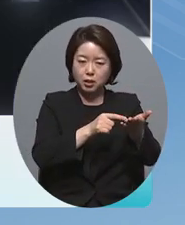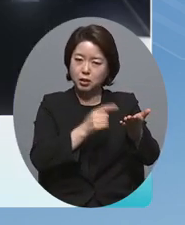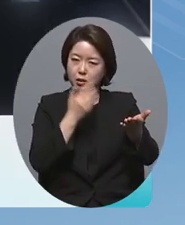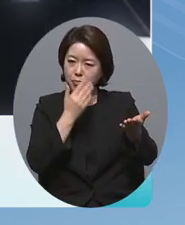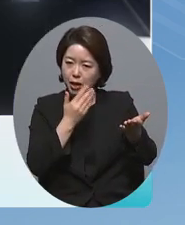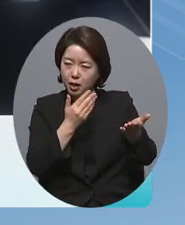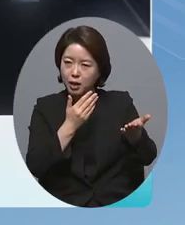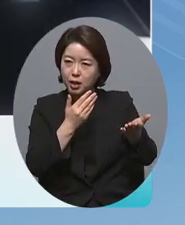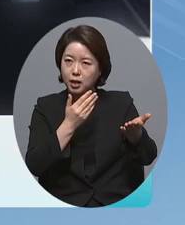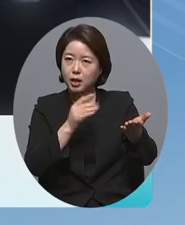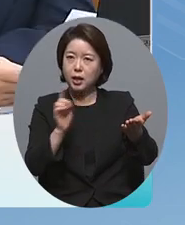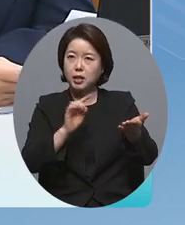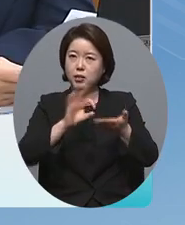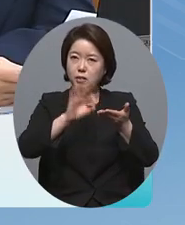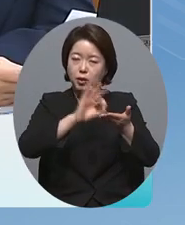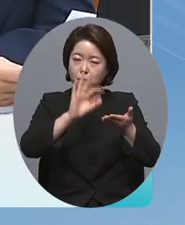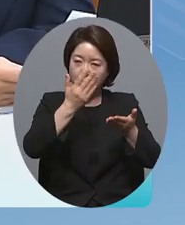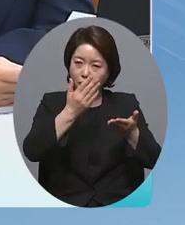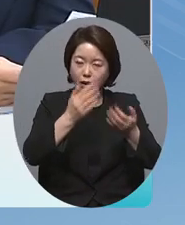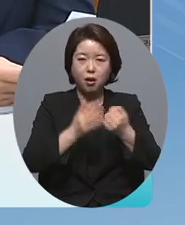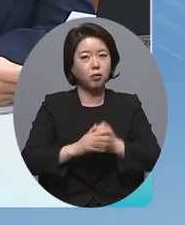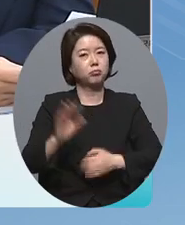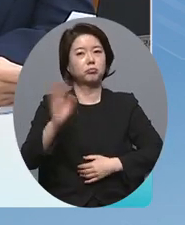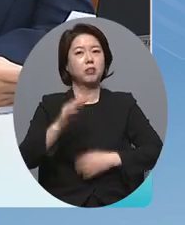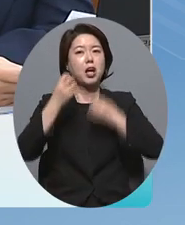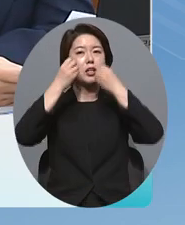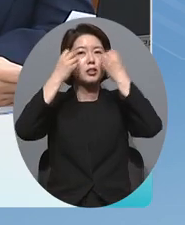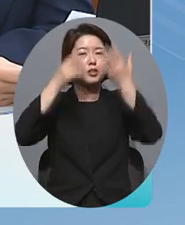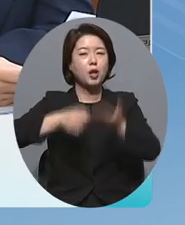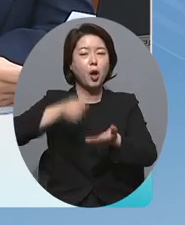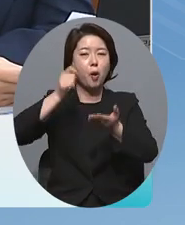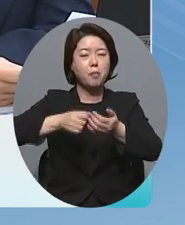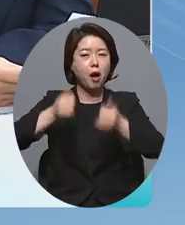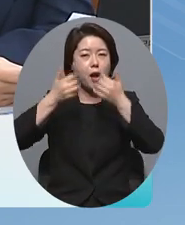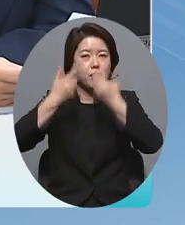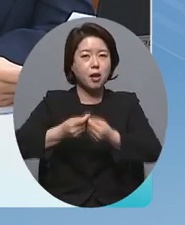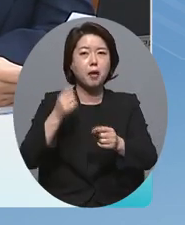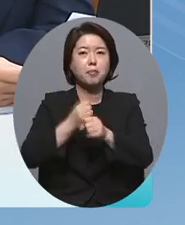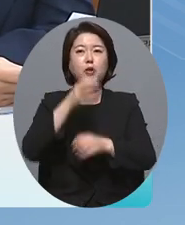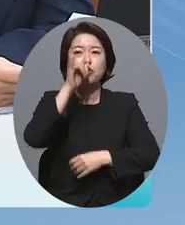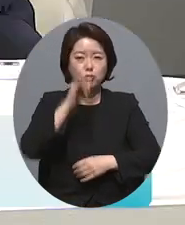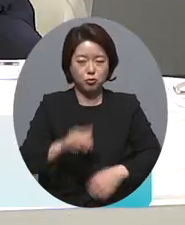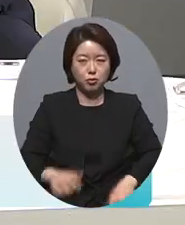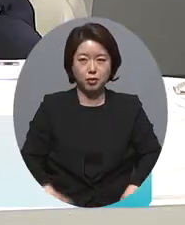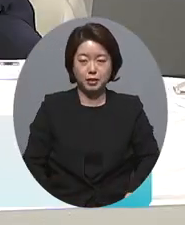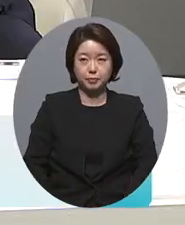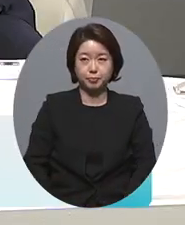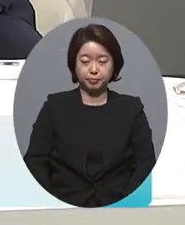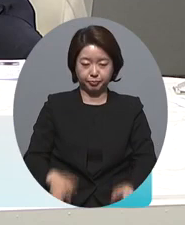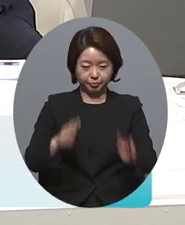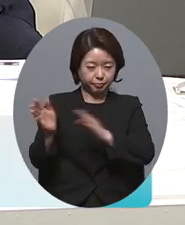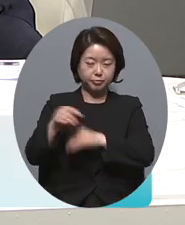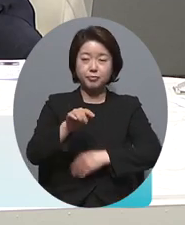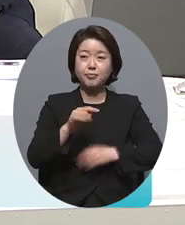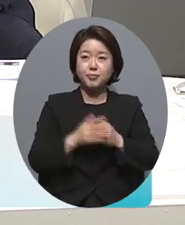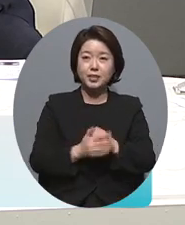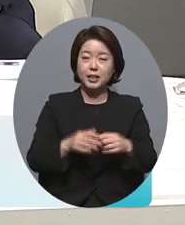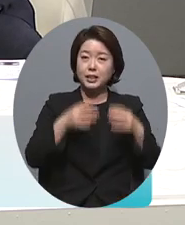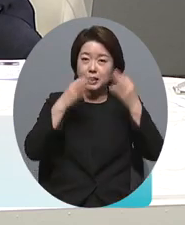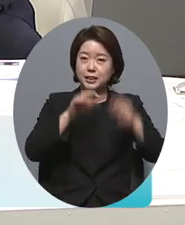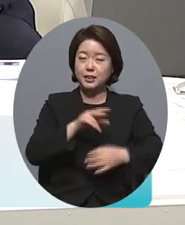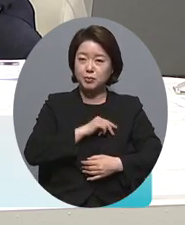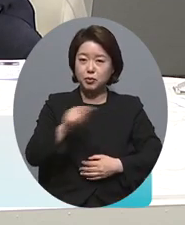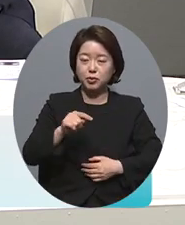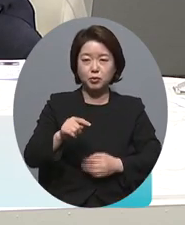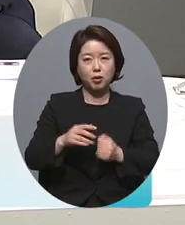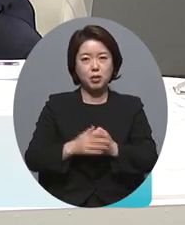때는 새로운 판례가 만들어질 수도 있다고 보여집니다. 알겠습니다. 근데 김의겸 의원 지금 발언을 보면은 이게 뭐 고의적으로 누굴 모욕하기 위해서